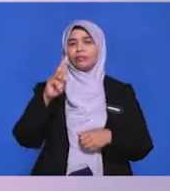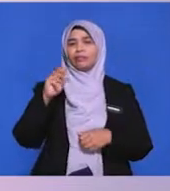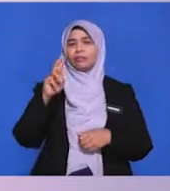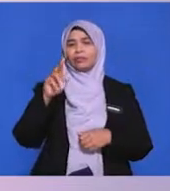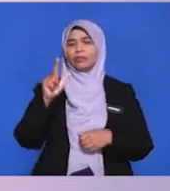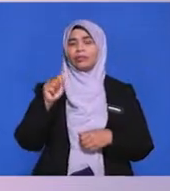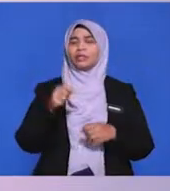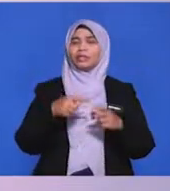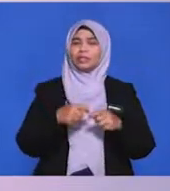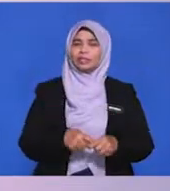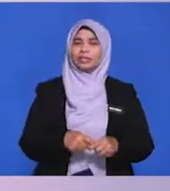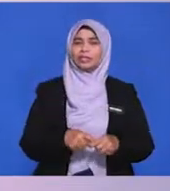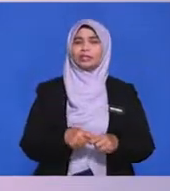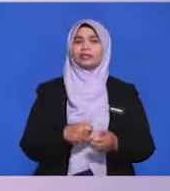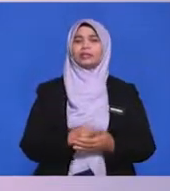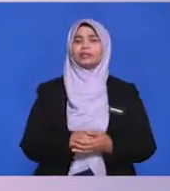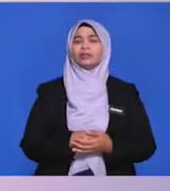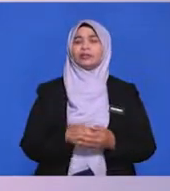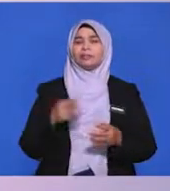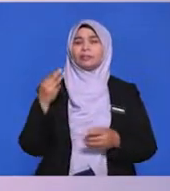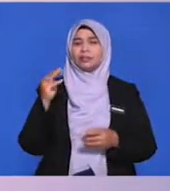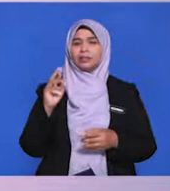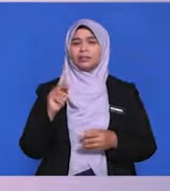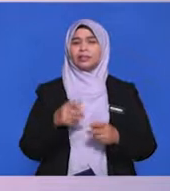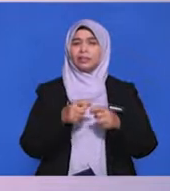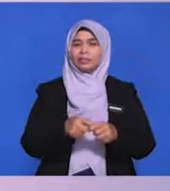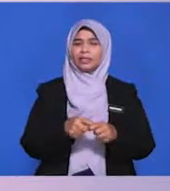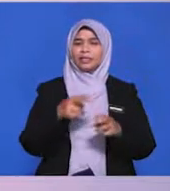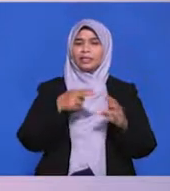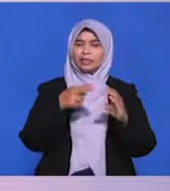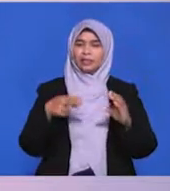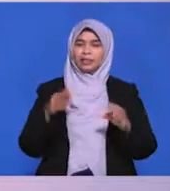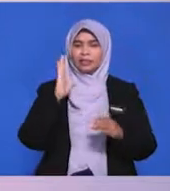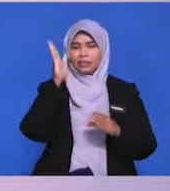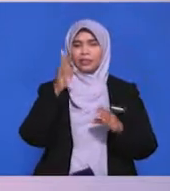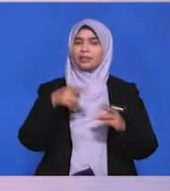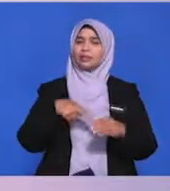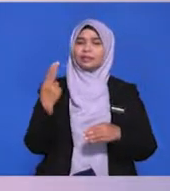pelajari gaya per unit luas maka tekanan gas berhasil